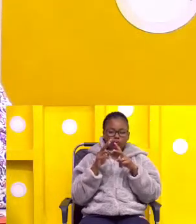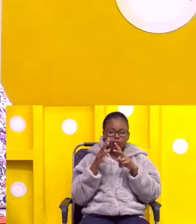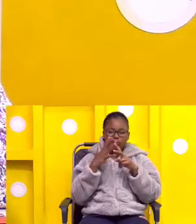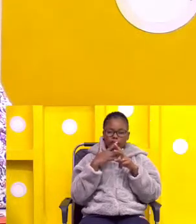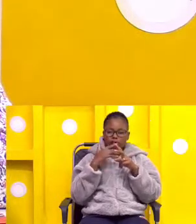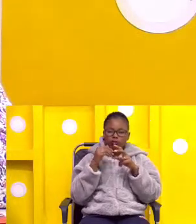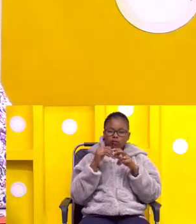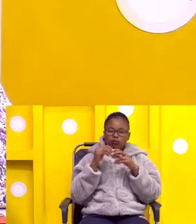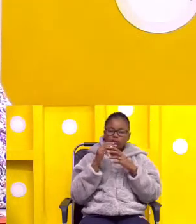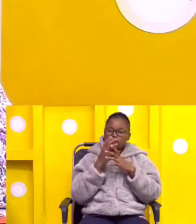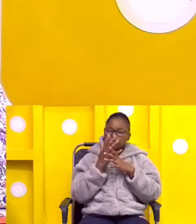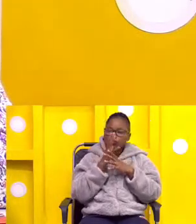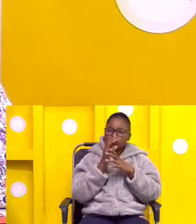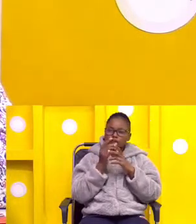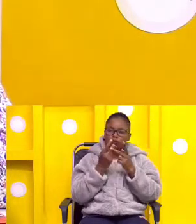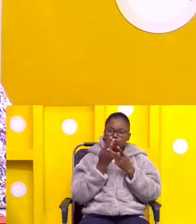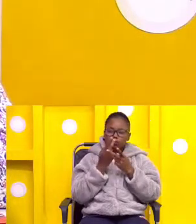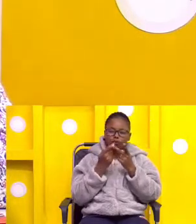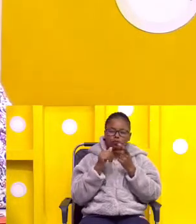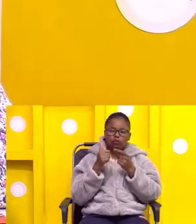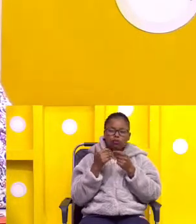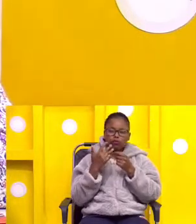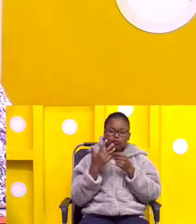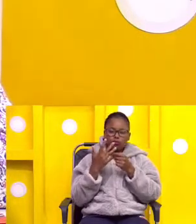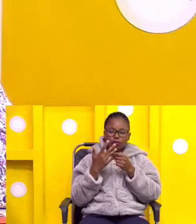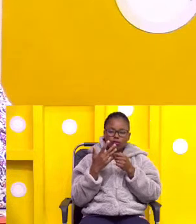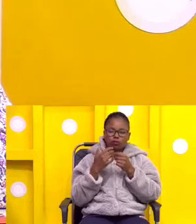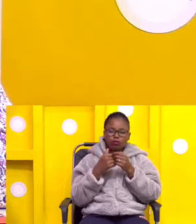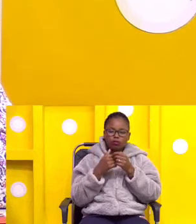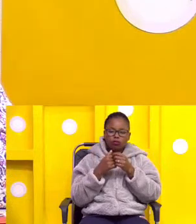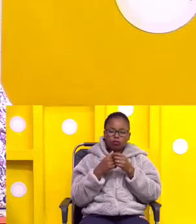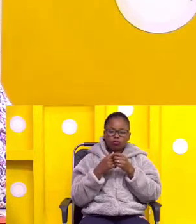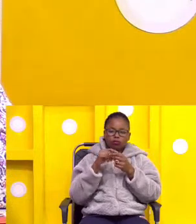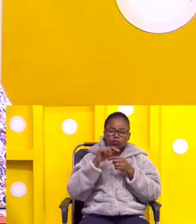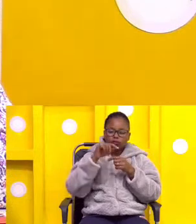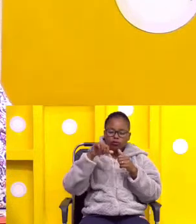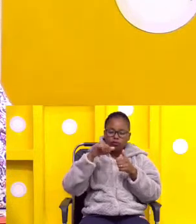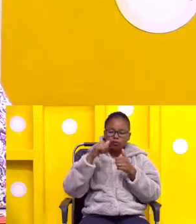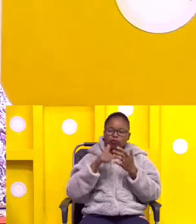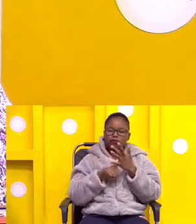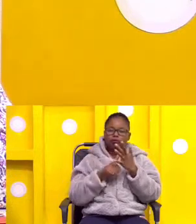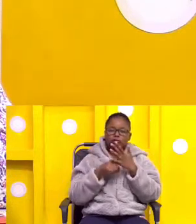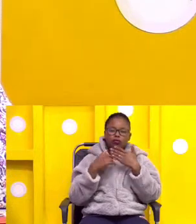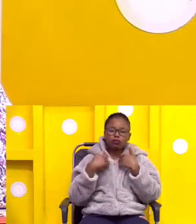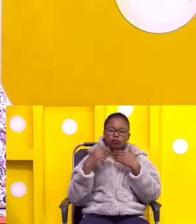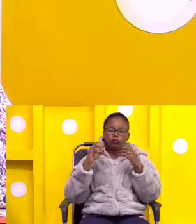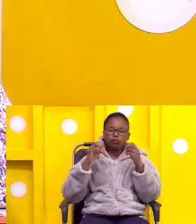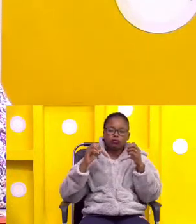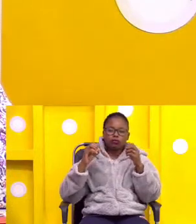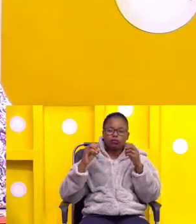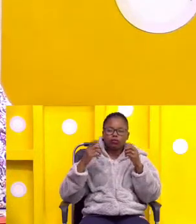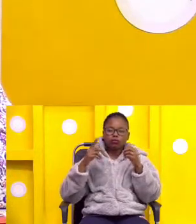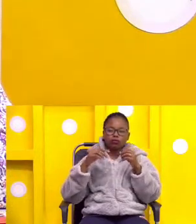wambiriria kurura undu ungi makorio u ni atia. Mundu uyu ndathinaga, mundu uyu ndathiraga, mundu